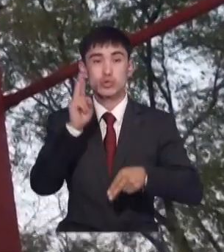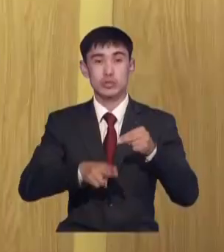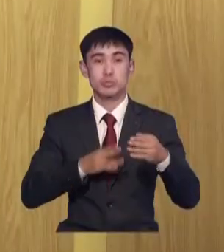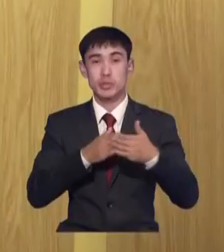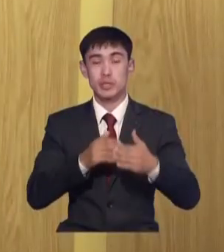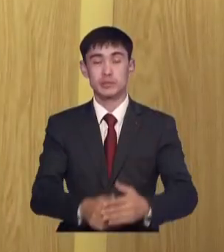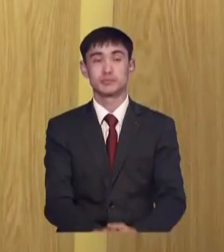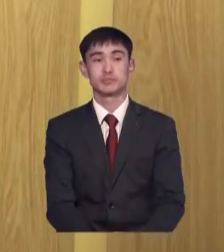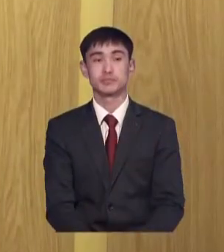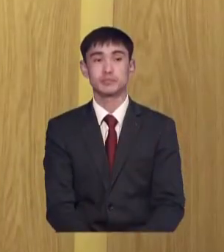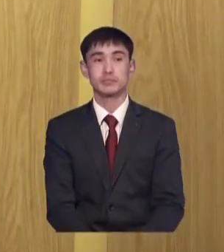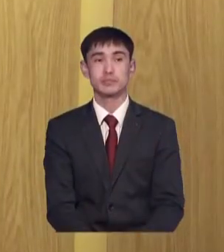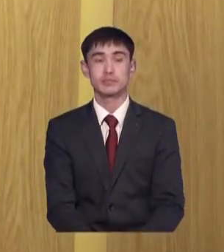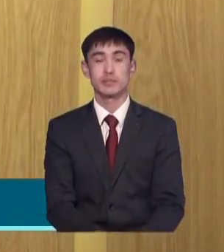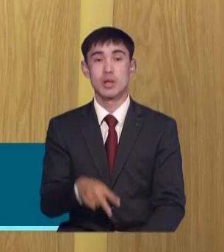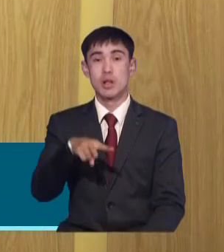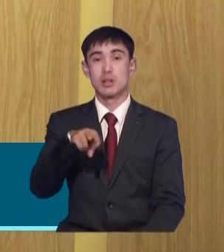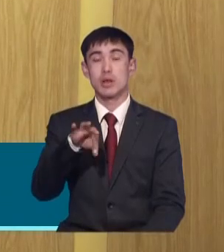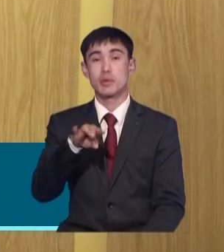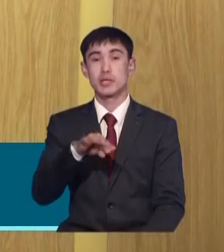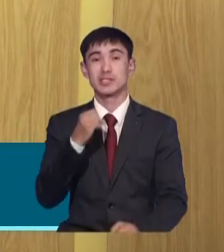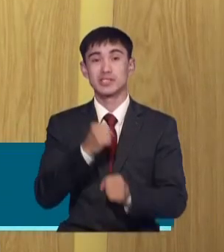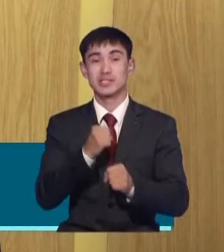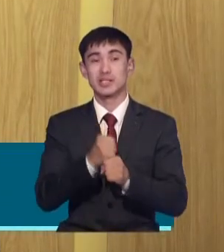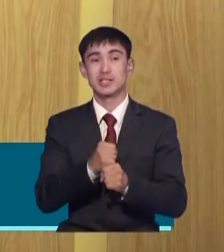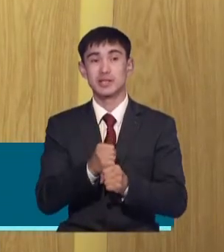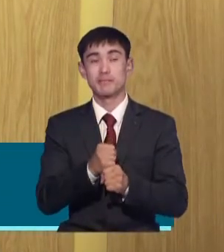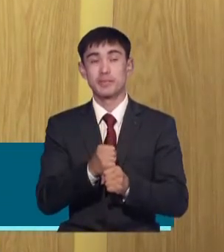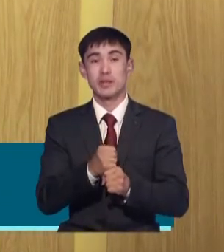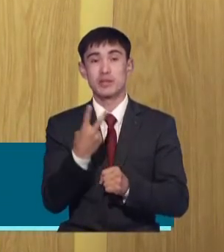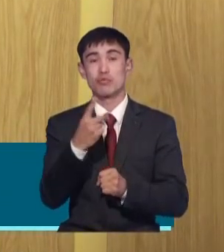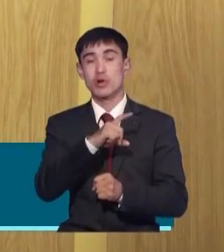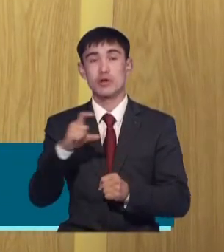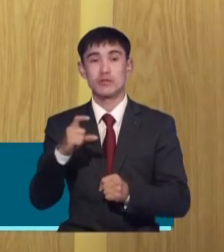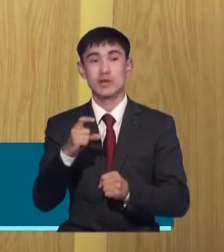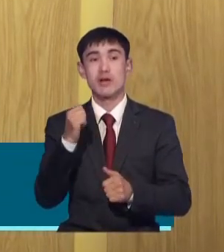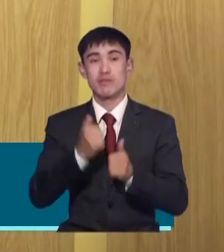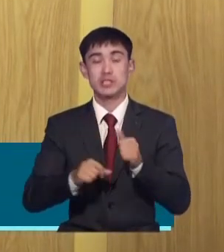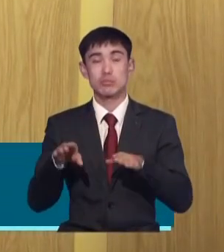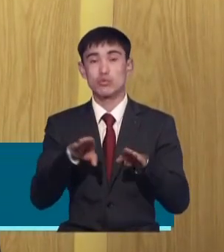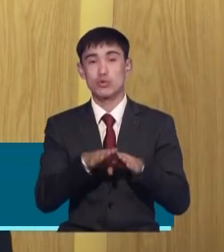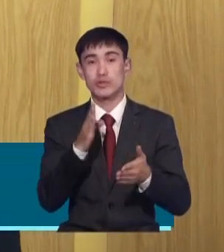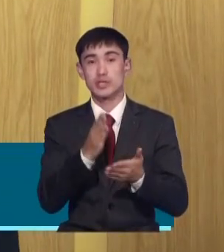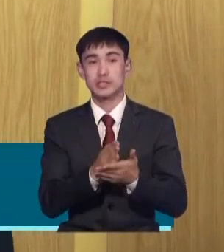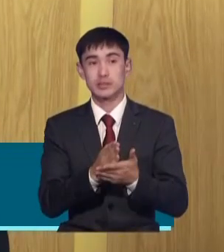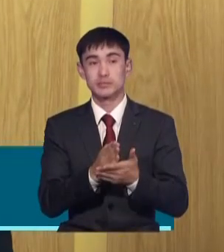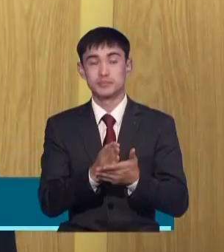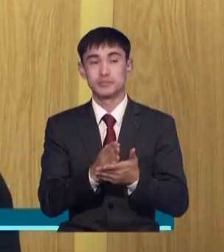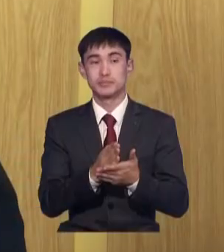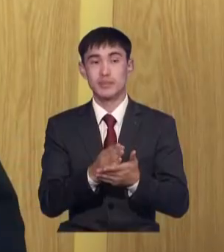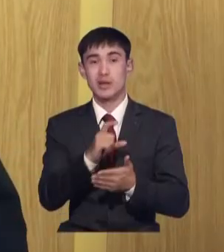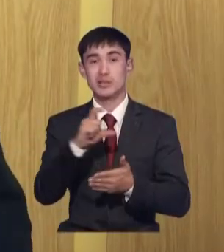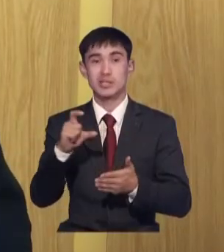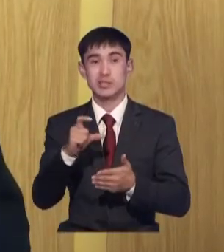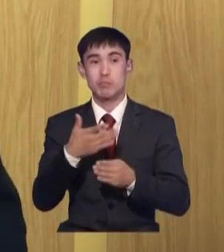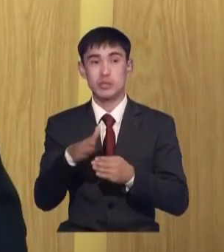преград. Конструкция лабиринта сделана и на двух уровнях. В каждом уровне, каждый этаж